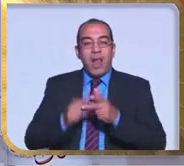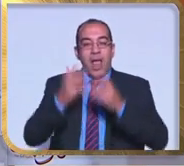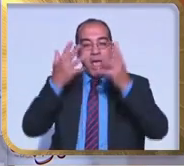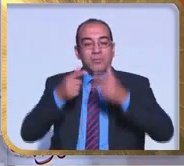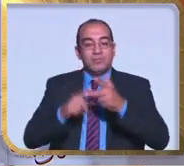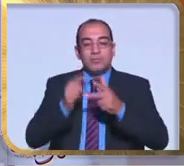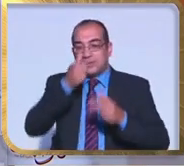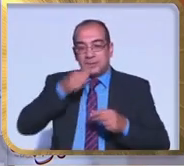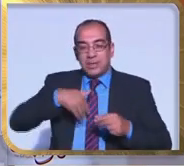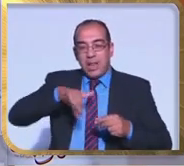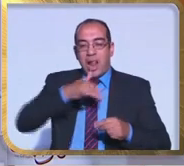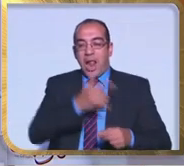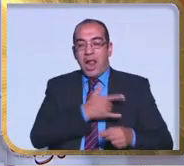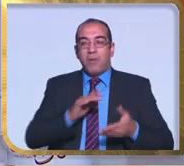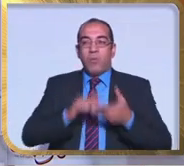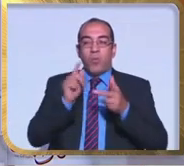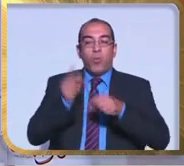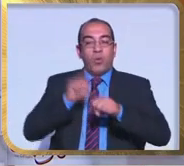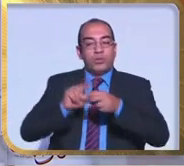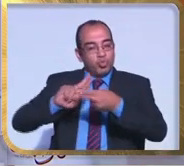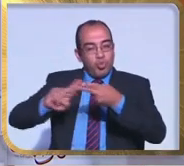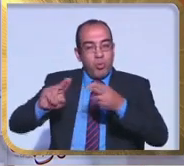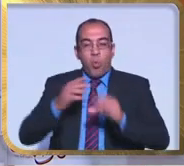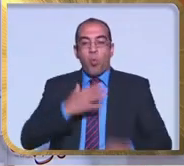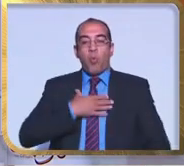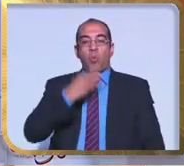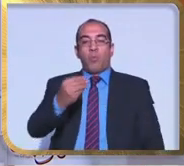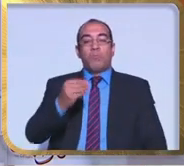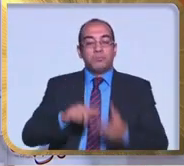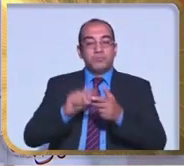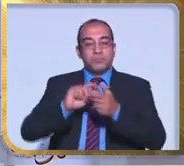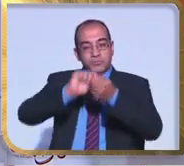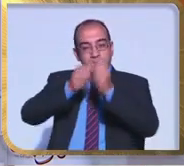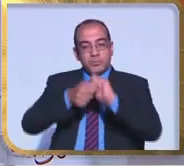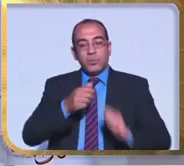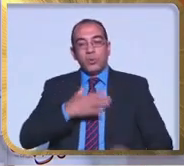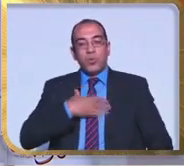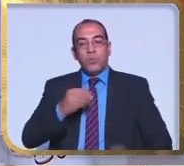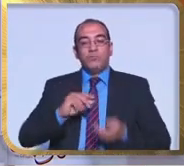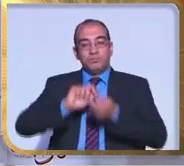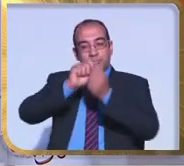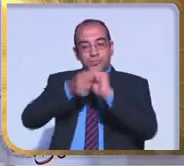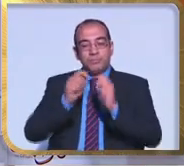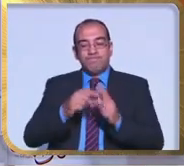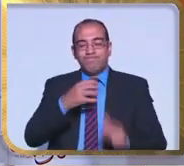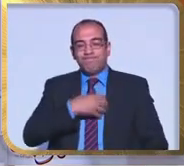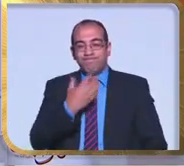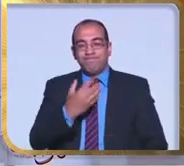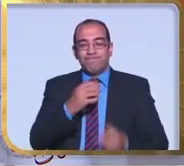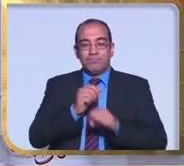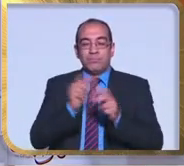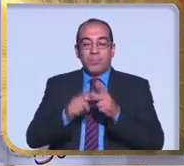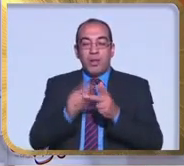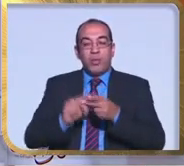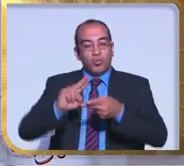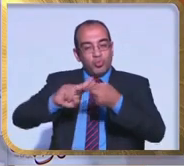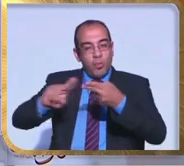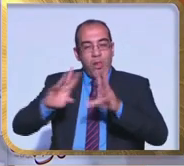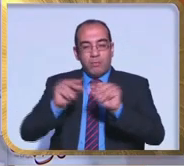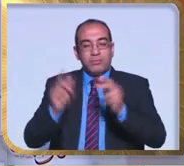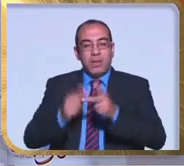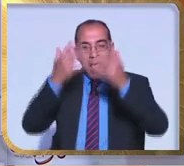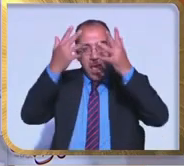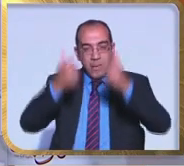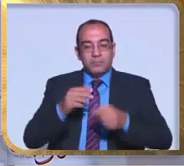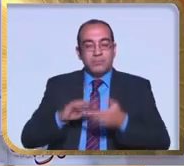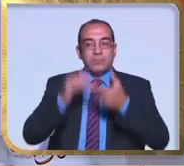ما يجري في قلبي، لأن الحب أو تغير الحب إلى الكره دي شيء مش بإيد الإنسان، لكن يحاسب